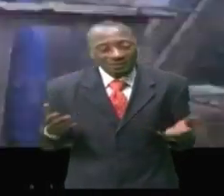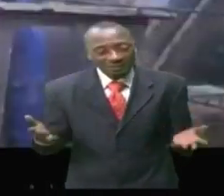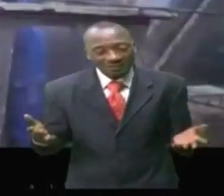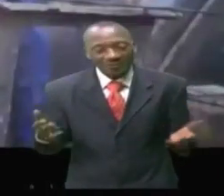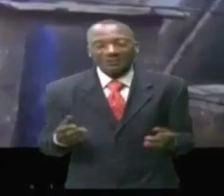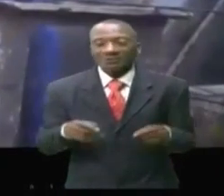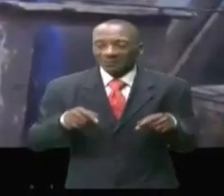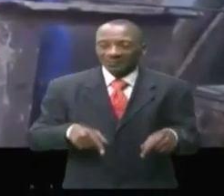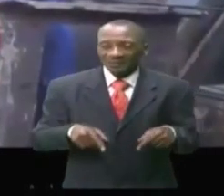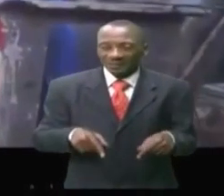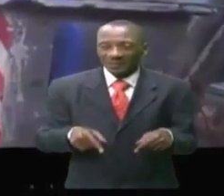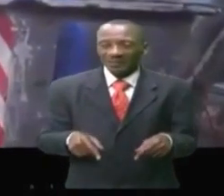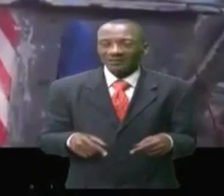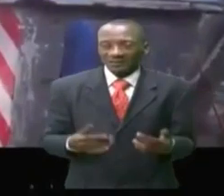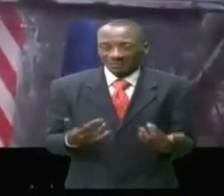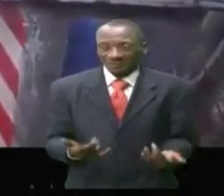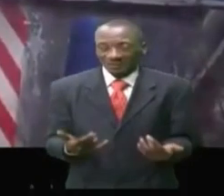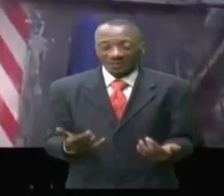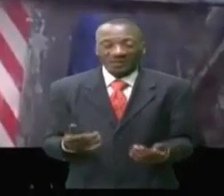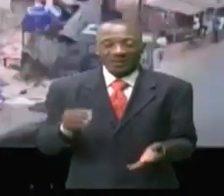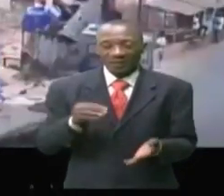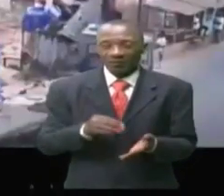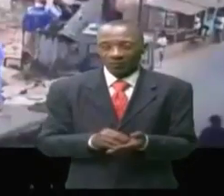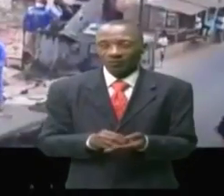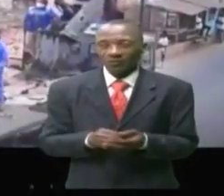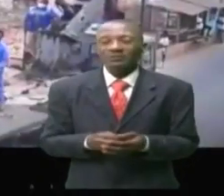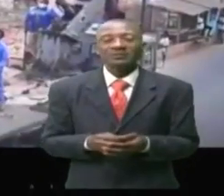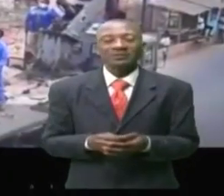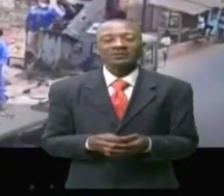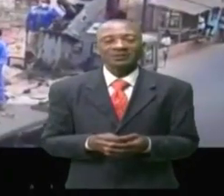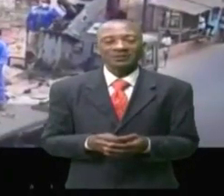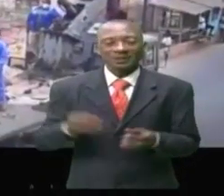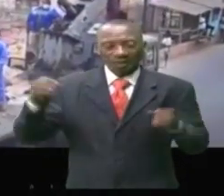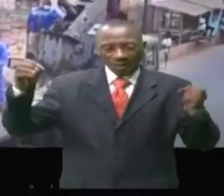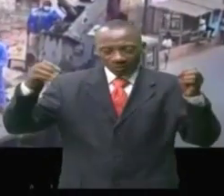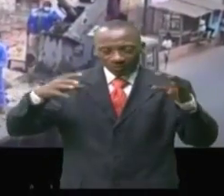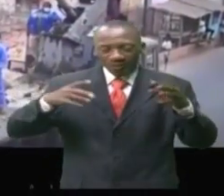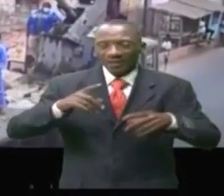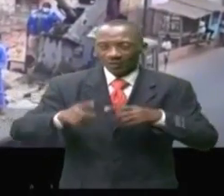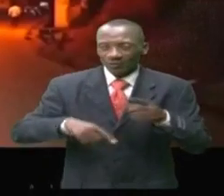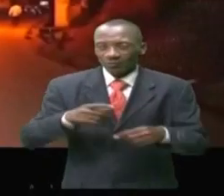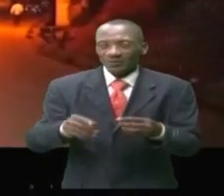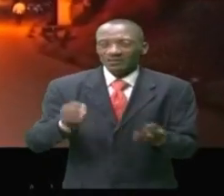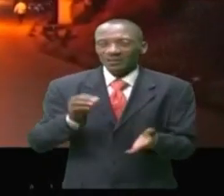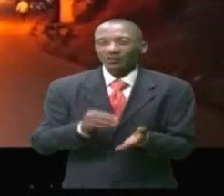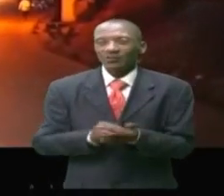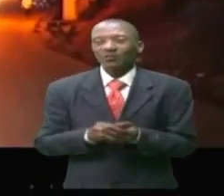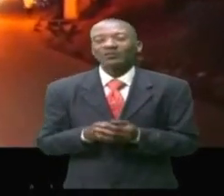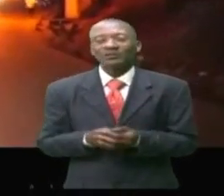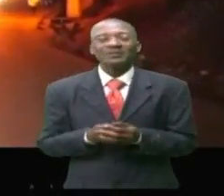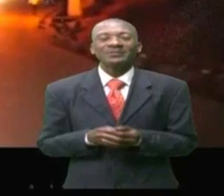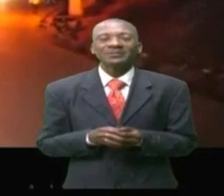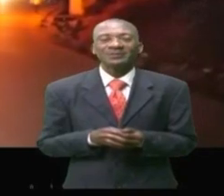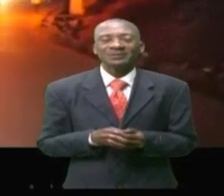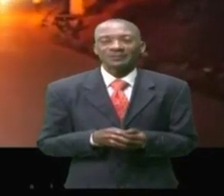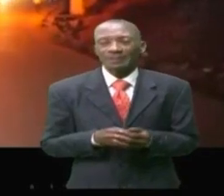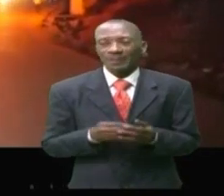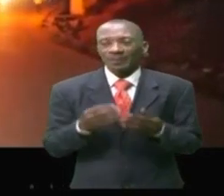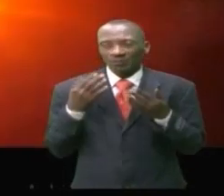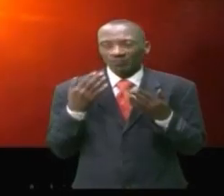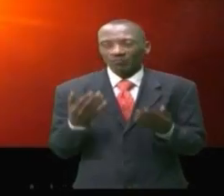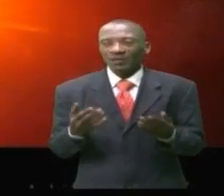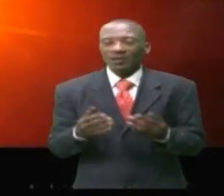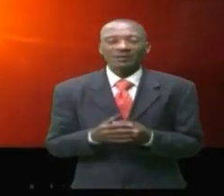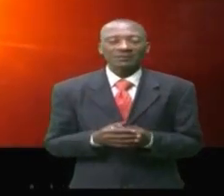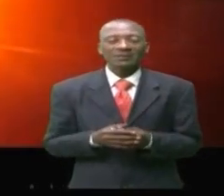800 mètres, l'avenue Parc était un foyer d'insécurité par les Koulounas suite à l'obscurité et grâce à cet éclairage